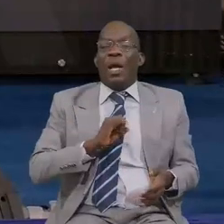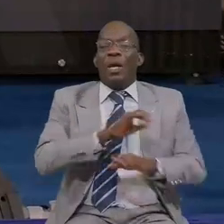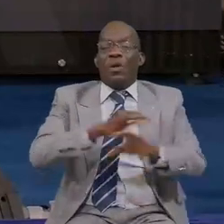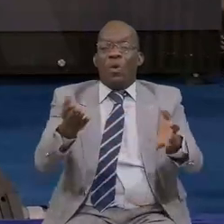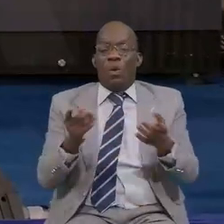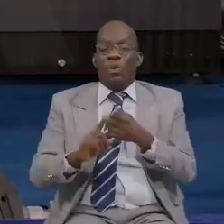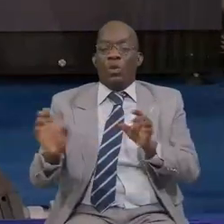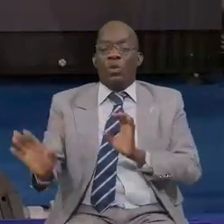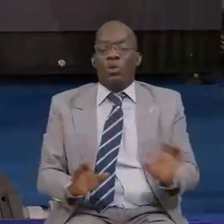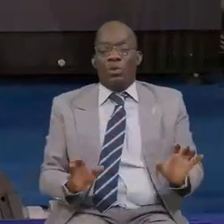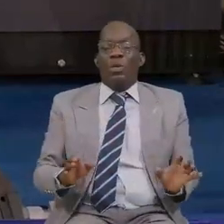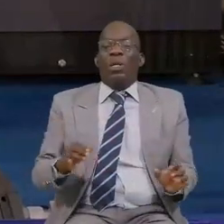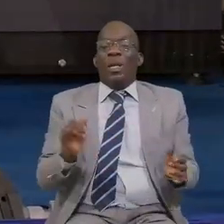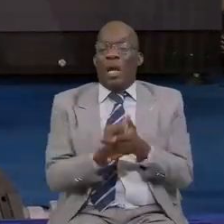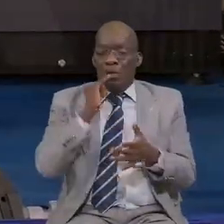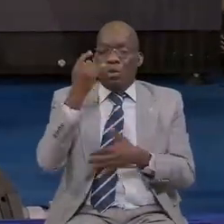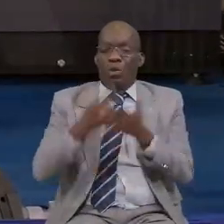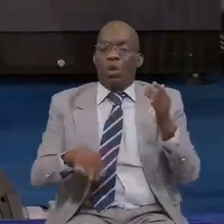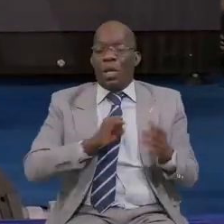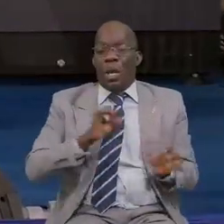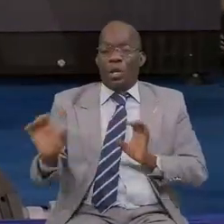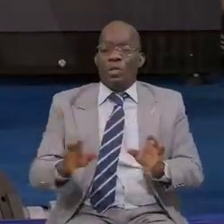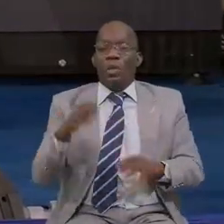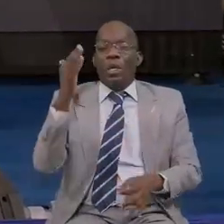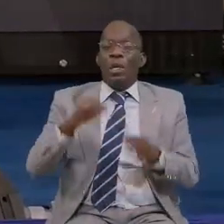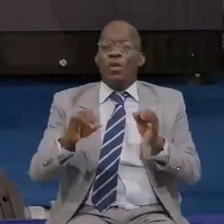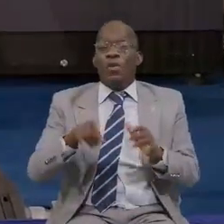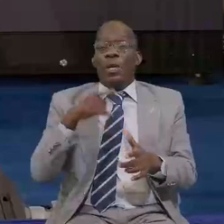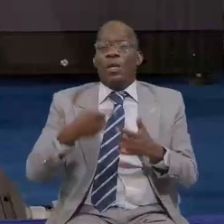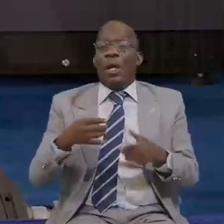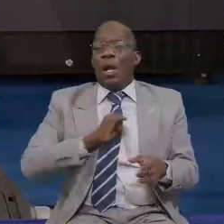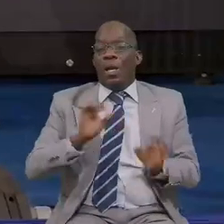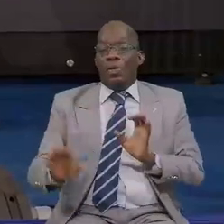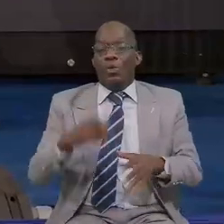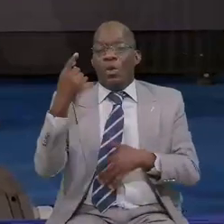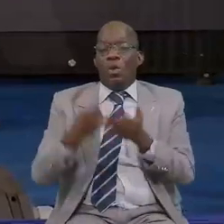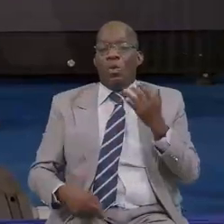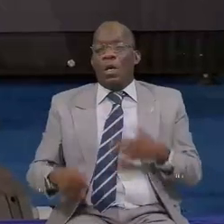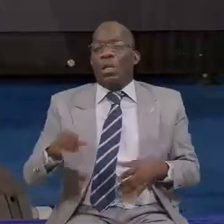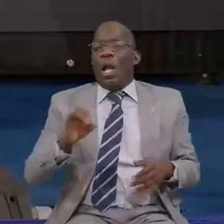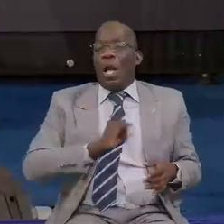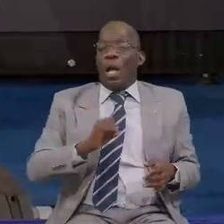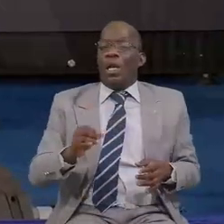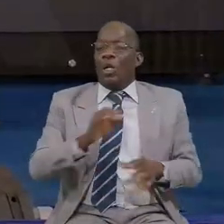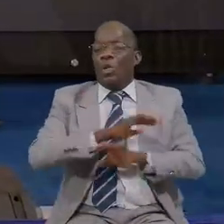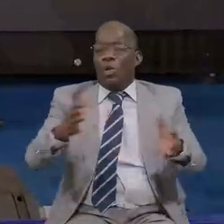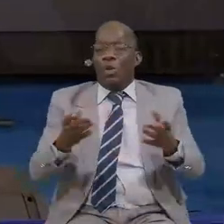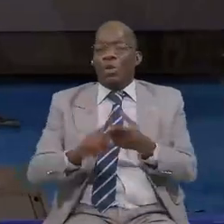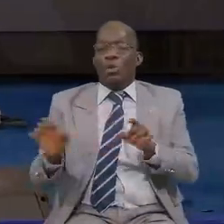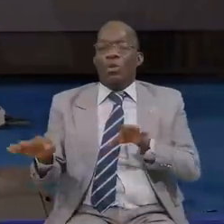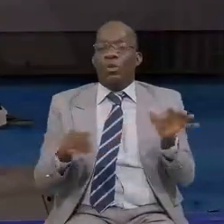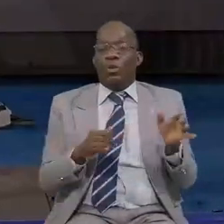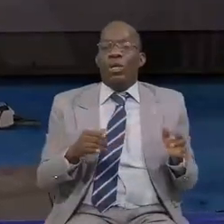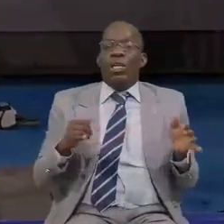Alors, si je fais ce que je ne dois pas faire, et ce que je ne voulais pas faire, ce n'est plus à moi qui le fait, c'est